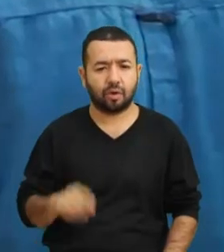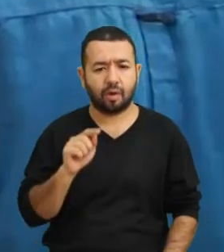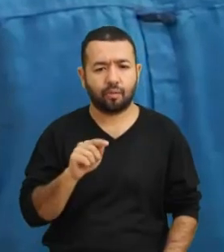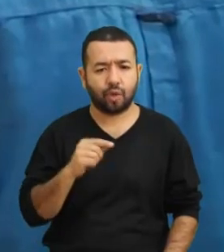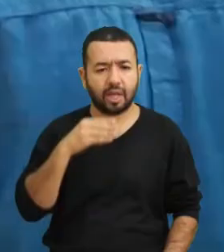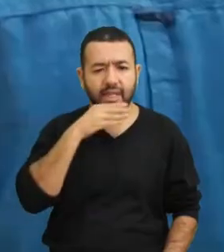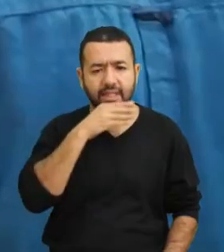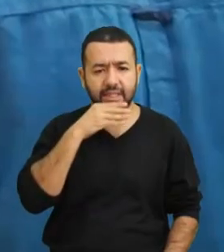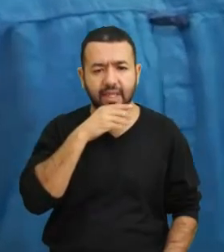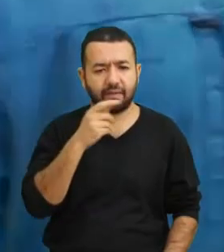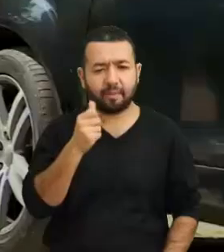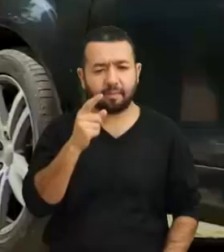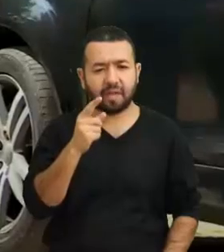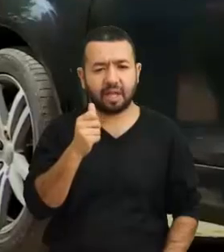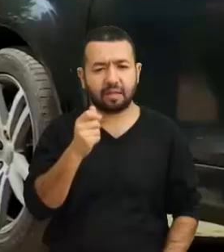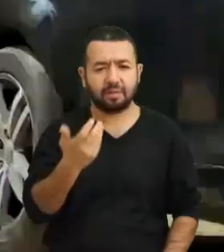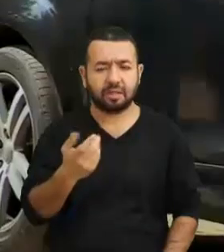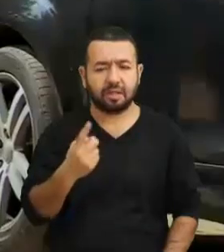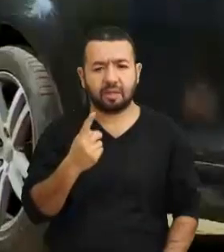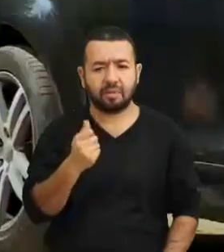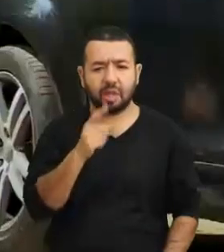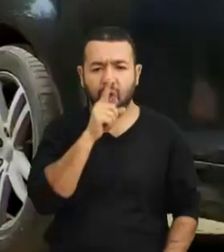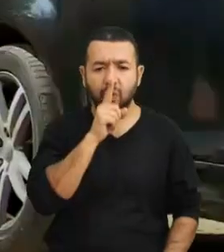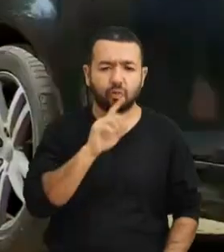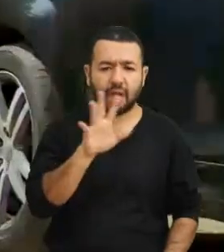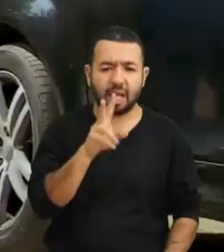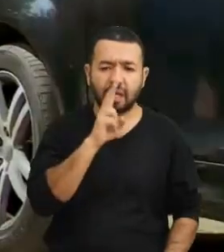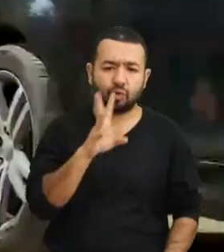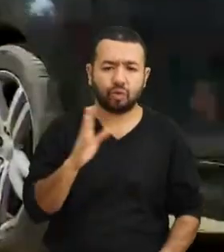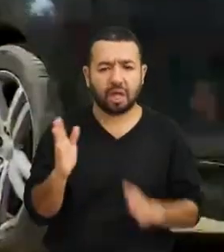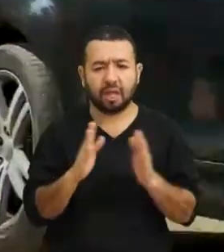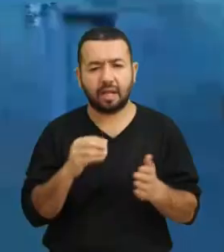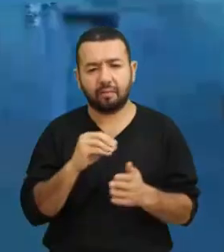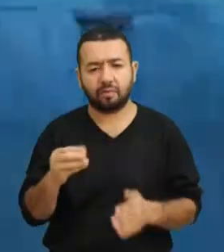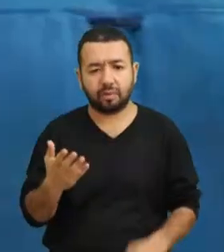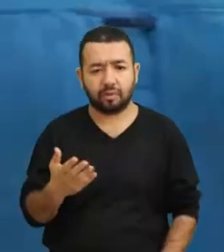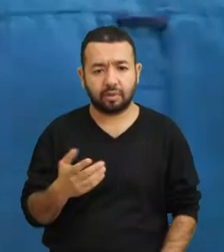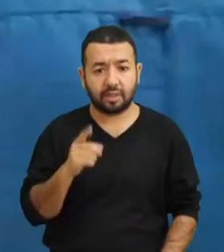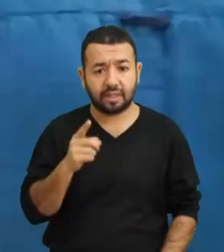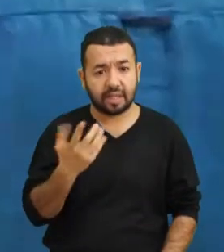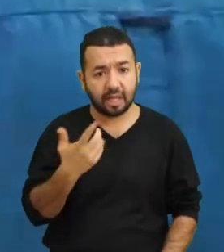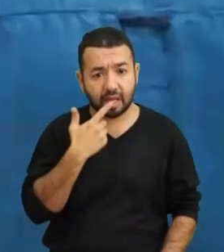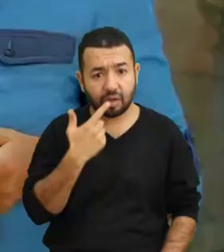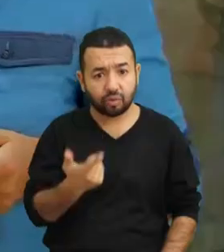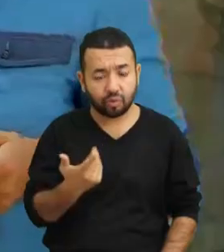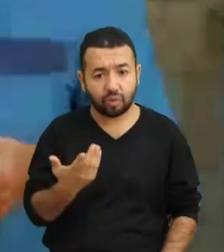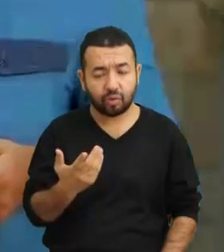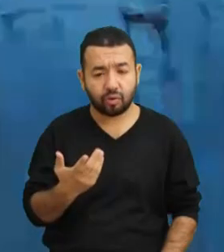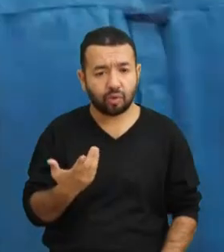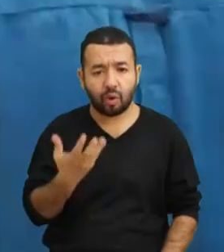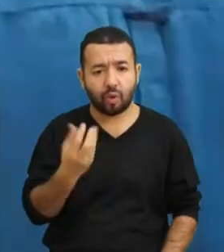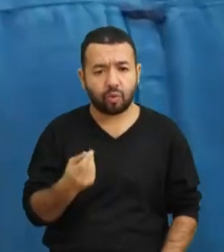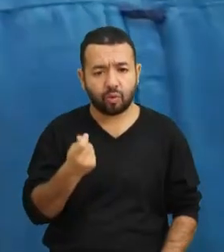bu zarfların tanesi kaç para? Valla işte tanesi 150 ile 250 arasında değişiyor Şükrü. Sen ne diyorsun zarf? Ne oldu